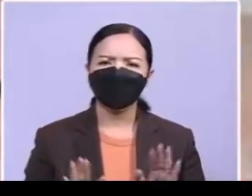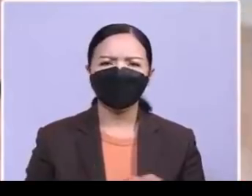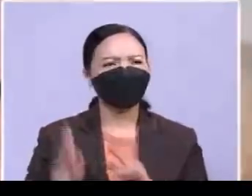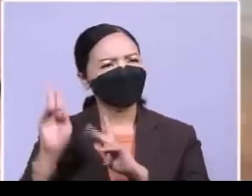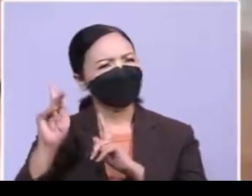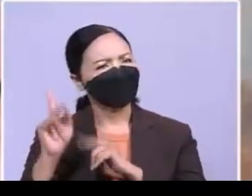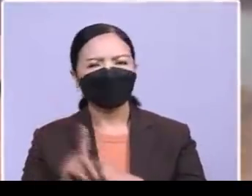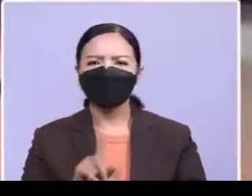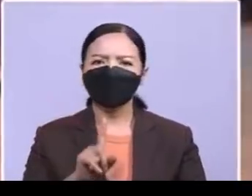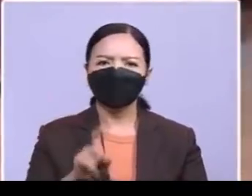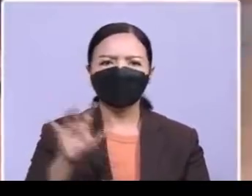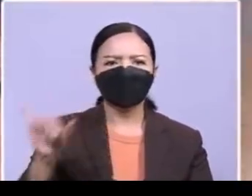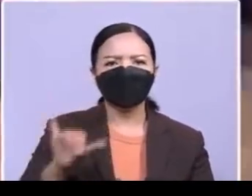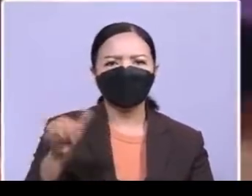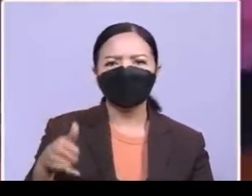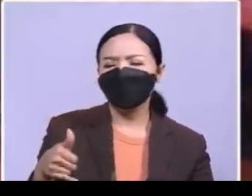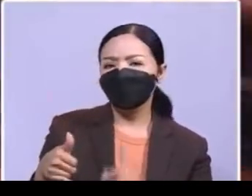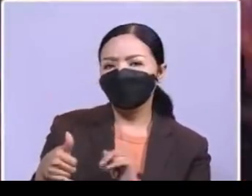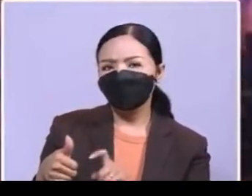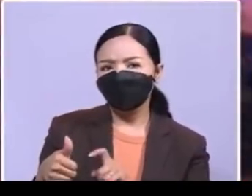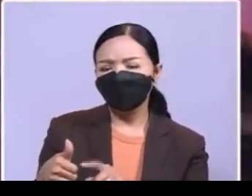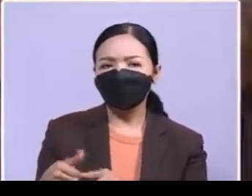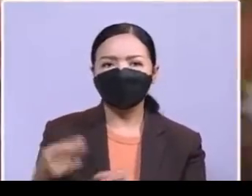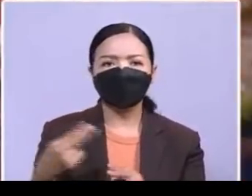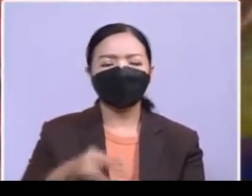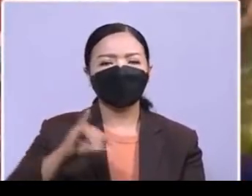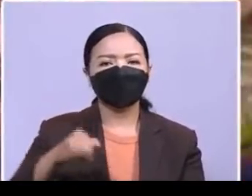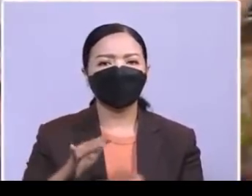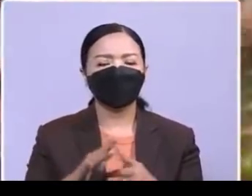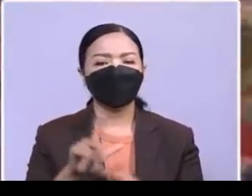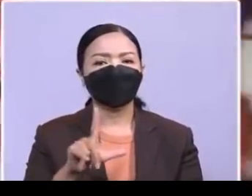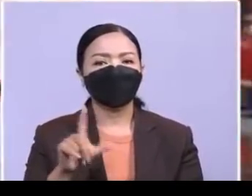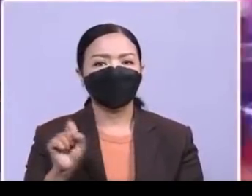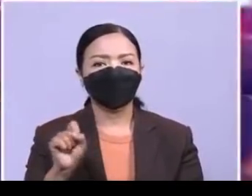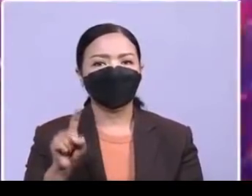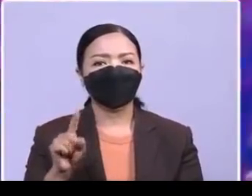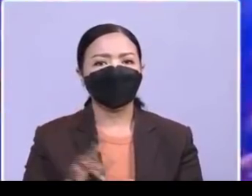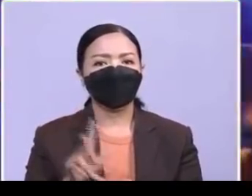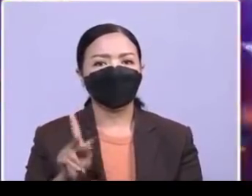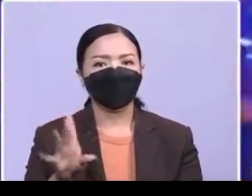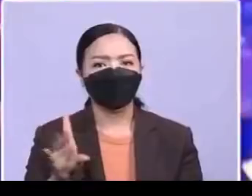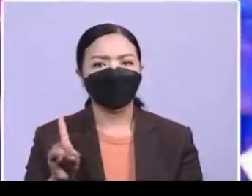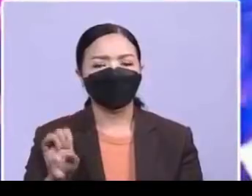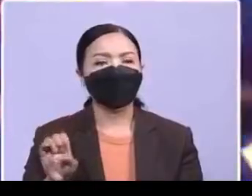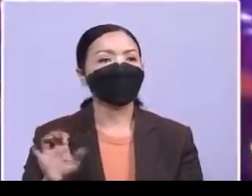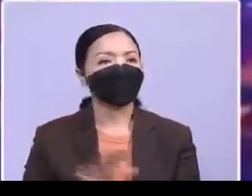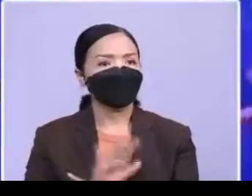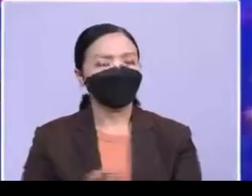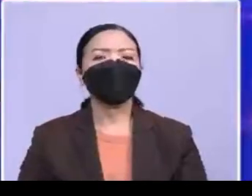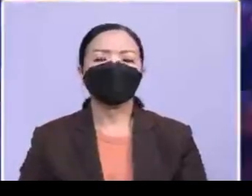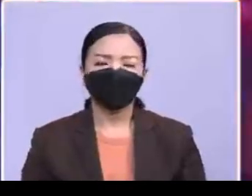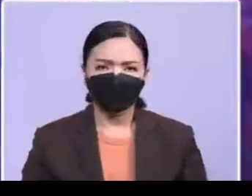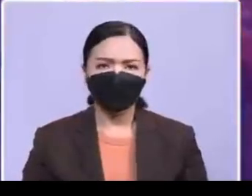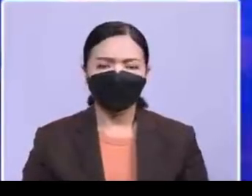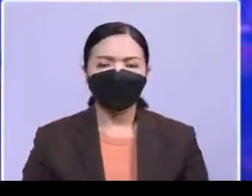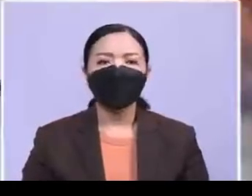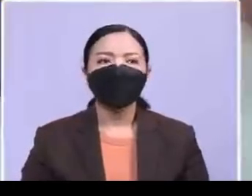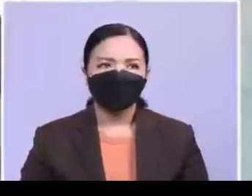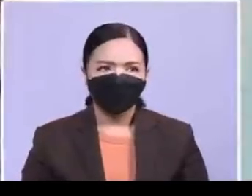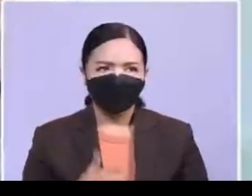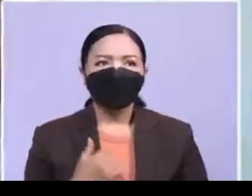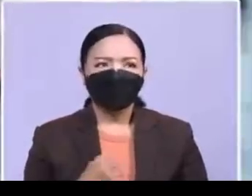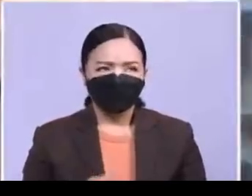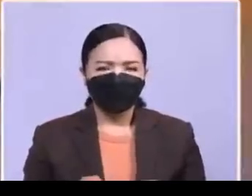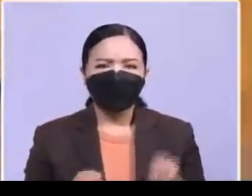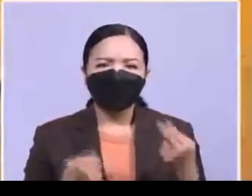ของเราก็ไปสอบถามญาติของผู้ป่วยชื่อว่าคุณจุลศักดิ์คุณจุลศักดิ์ก็เล่าให้ผู้สื่อข่าวของเราฟังว่าพอดีเนี่ยจะมาเยี่ยมญ